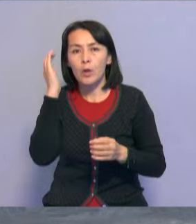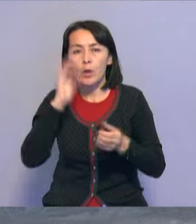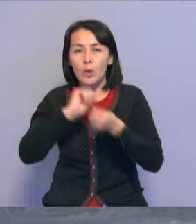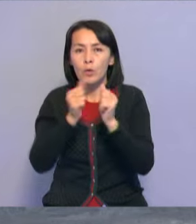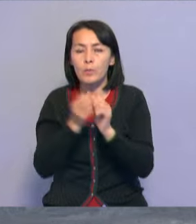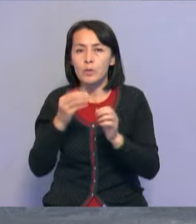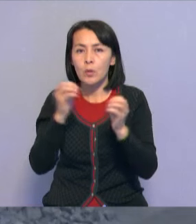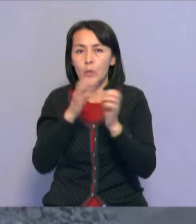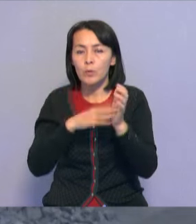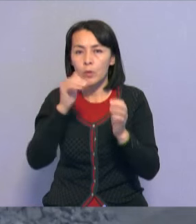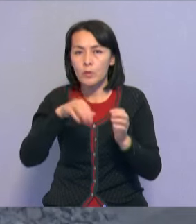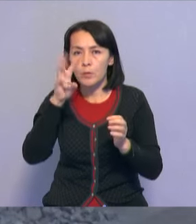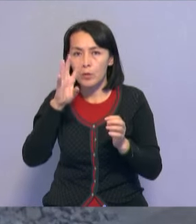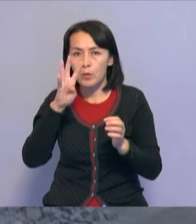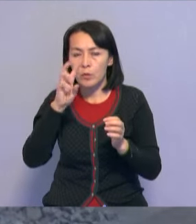бағасы